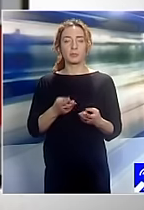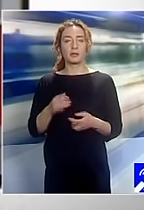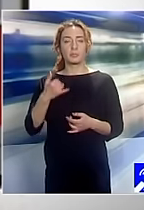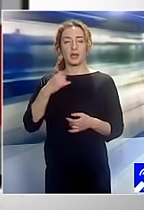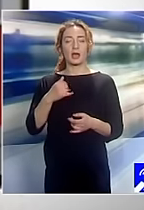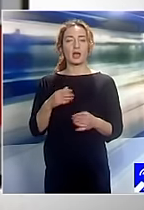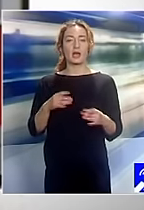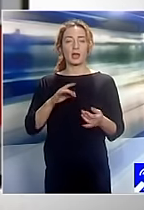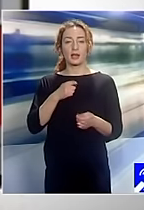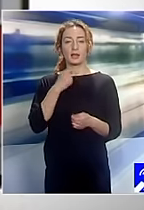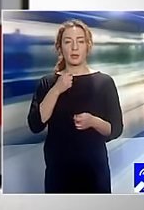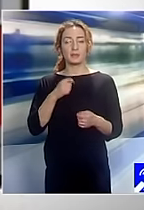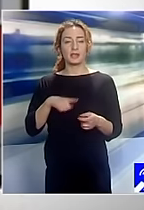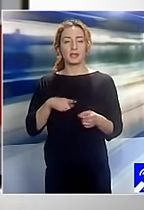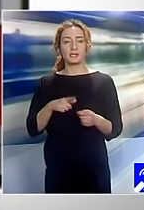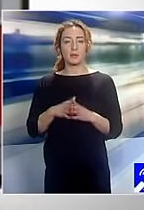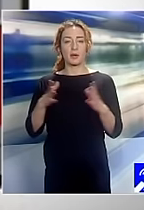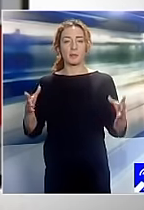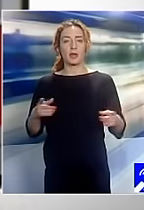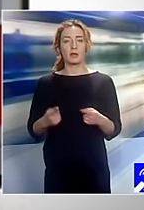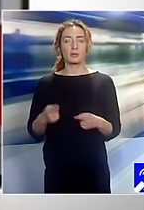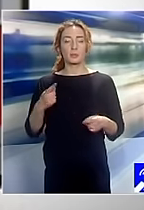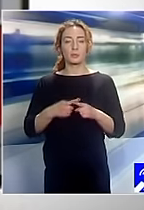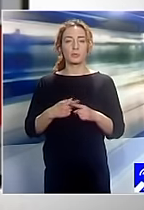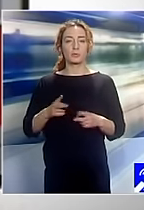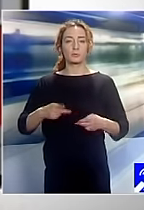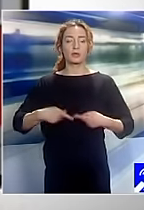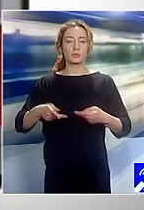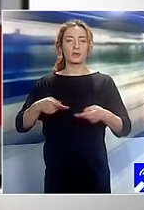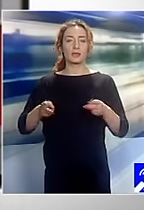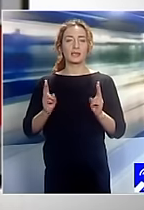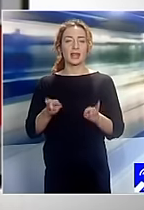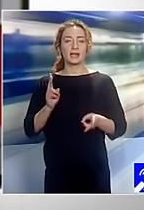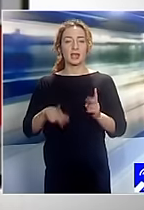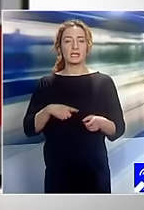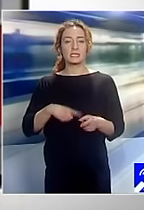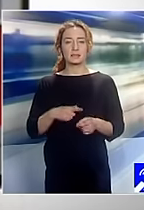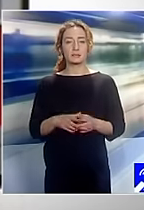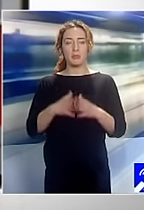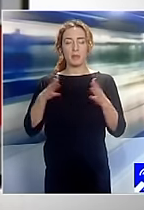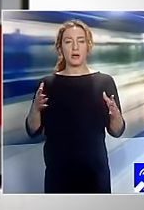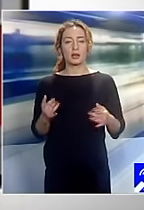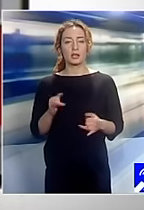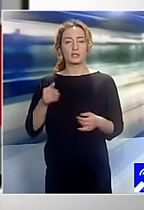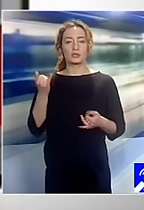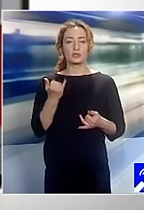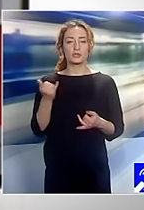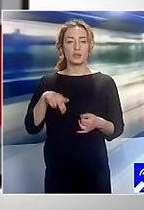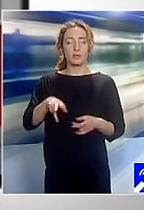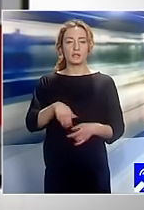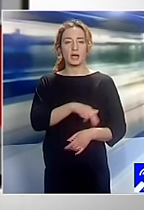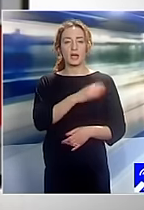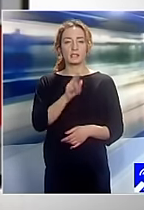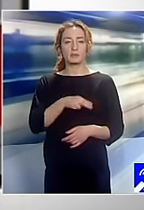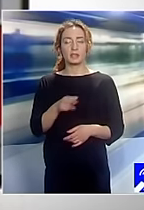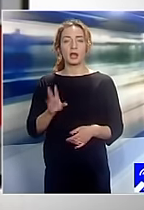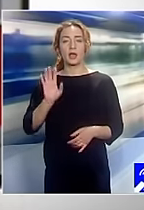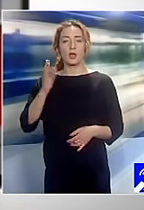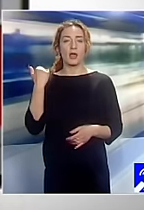mare decât înainte, iar cazurile care le trimitem pentru internare sunt mult mai mari, adică numărul de cazuri. Am avut și